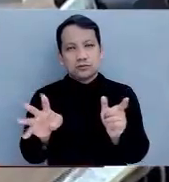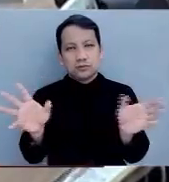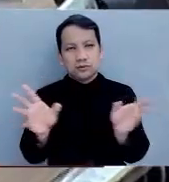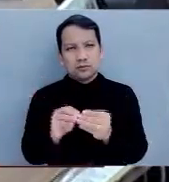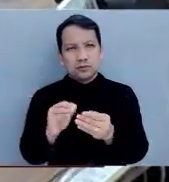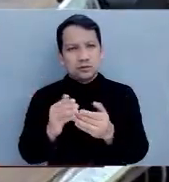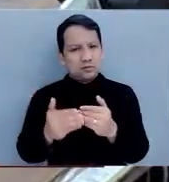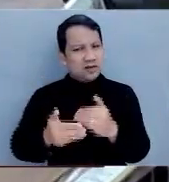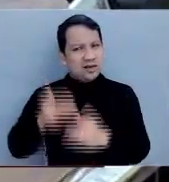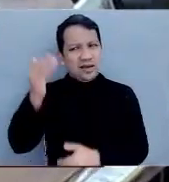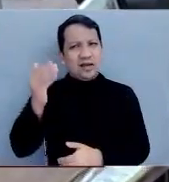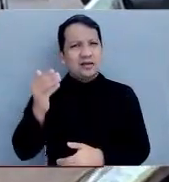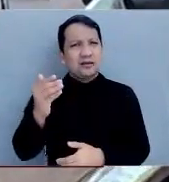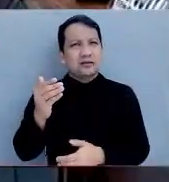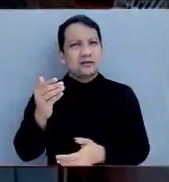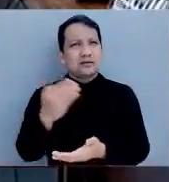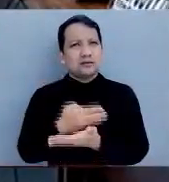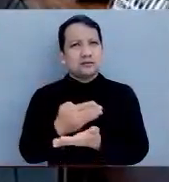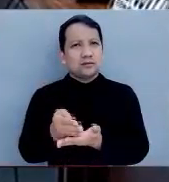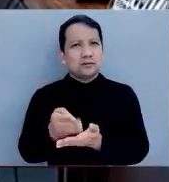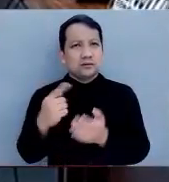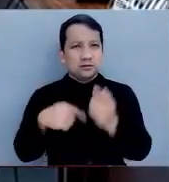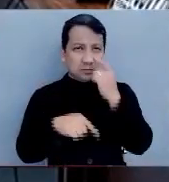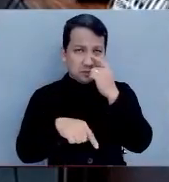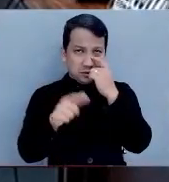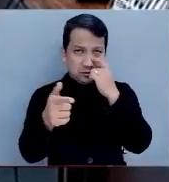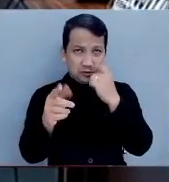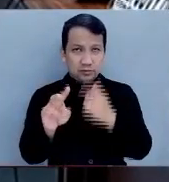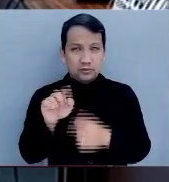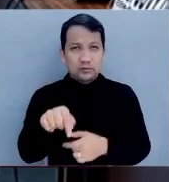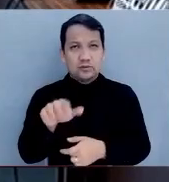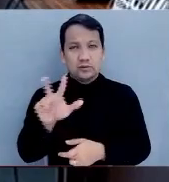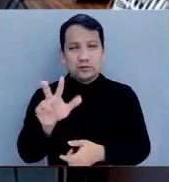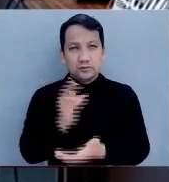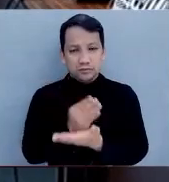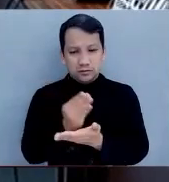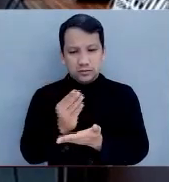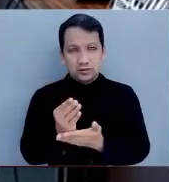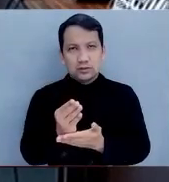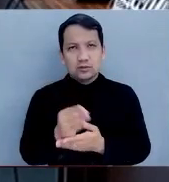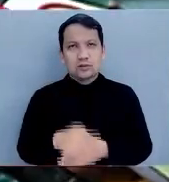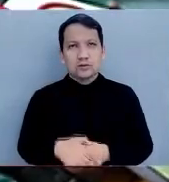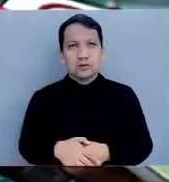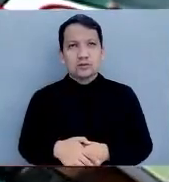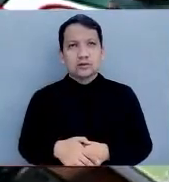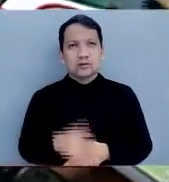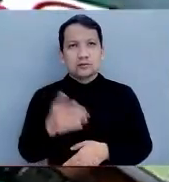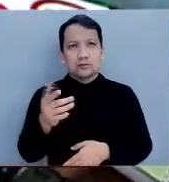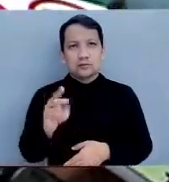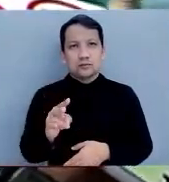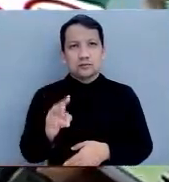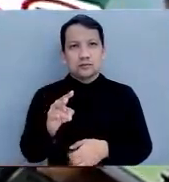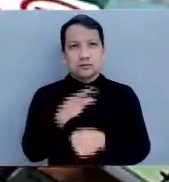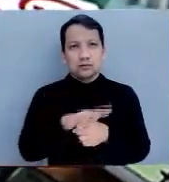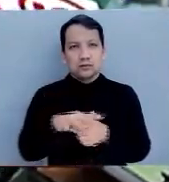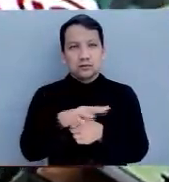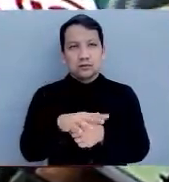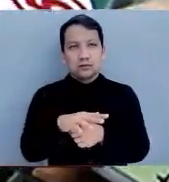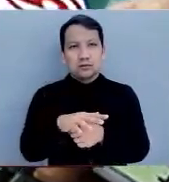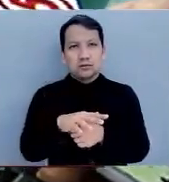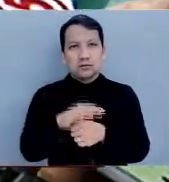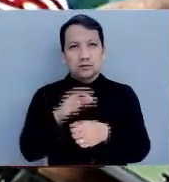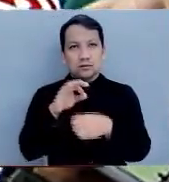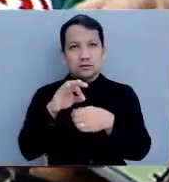ng senadora sa hinihinging pondo ng COMELEC na 27.3 billion pesos. Kung tutuusin, local election lang to